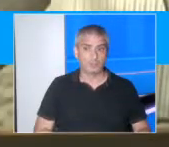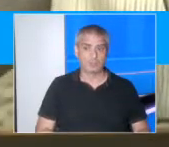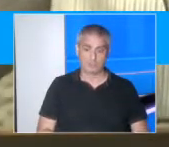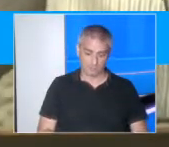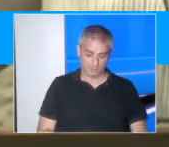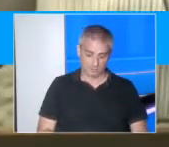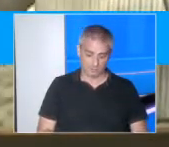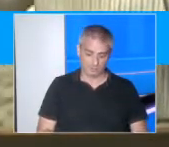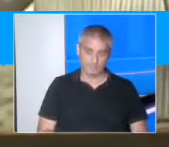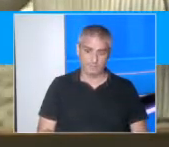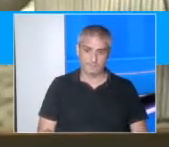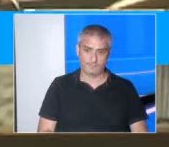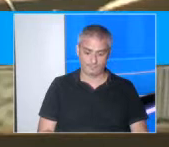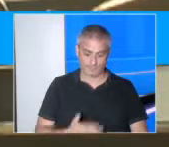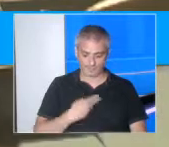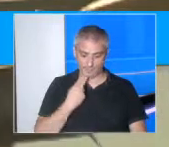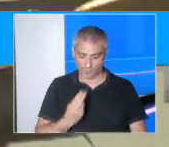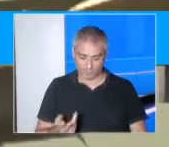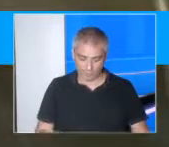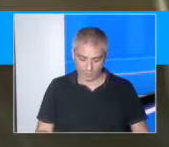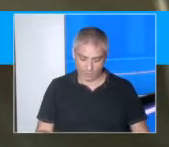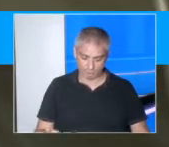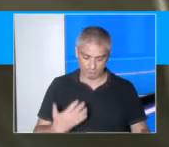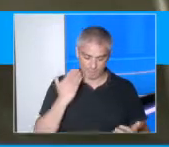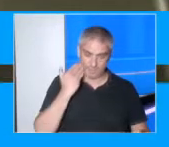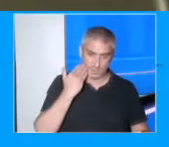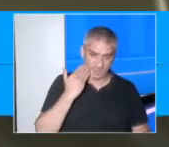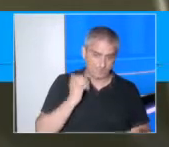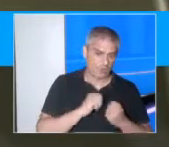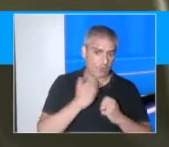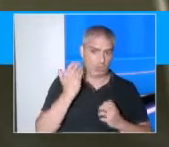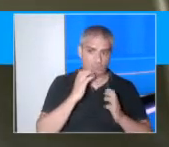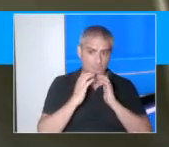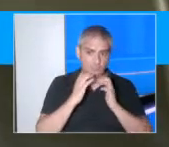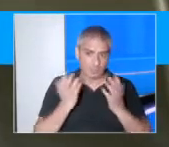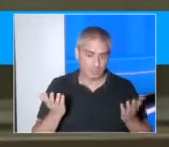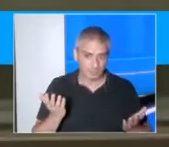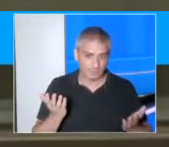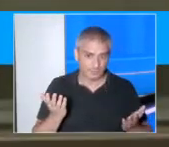מנה איזשהם תגובות בפגישות עם האמריקנים או אפילו בתקשורת?